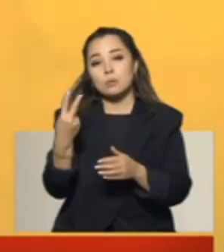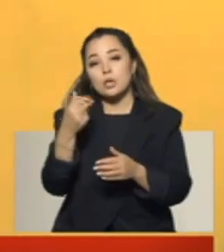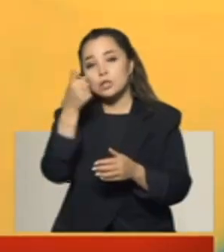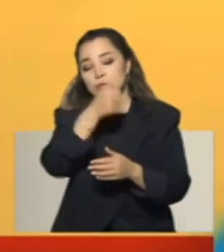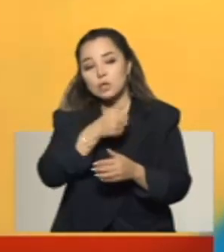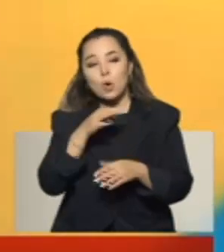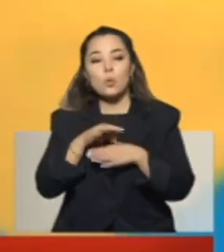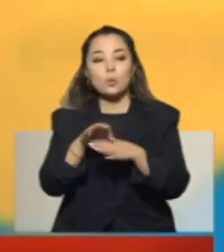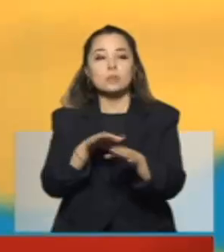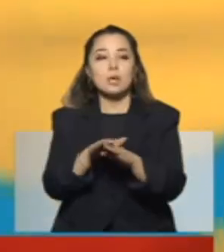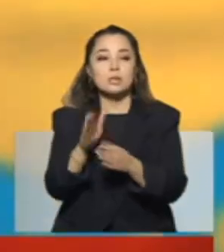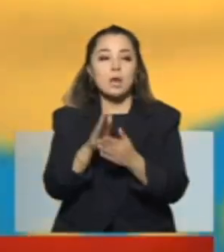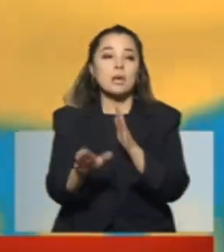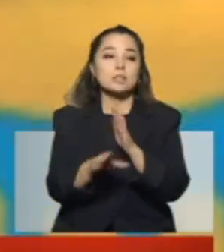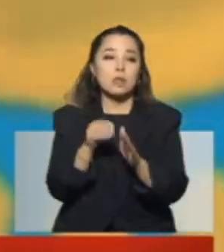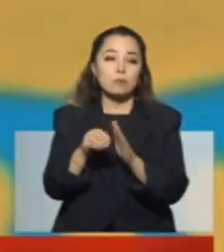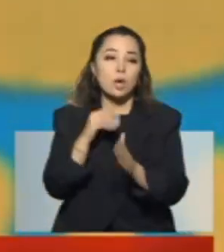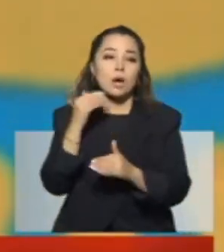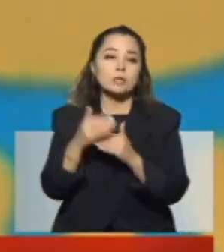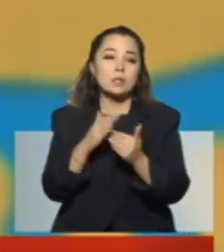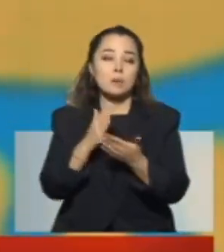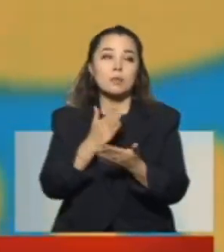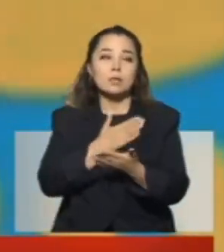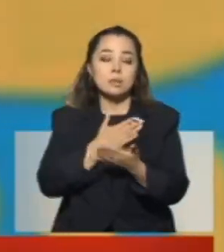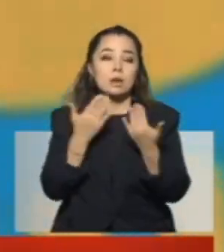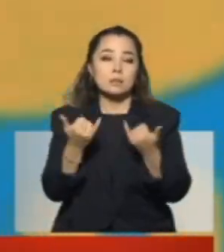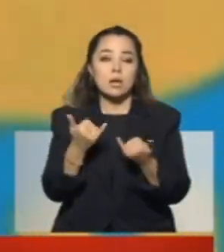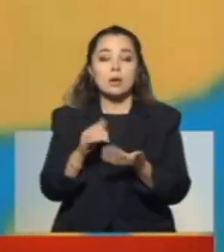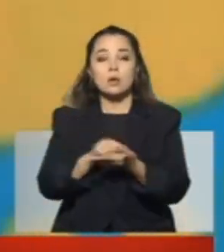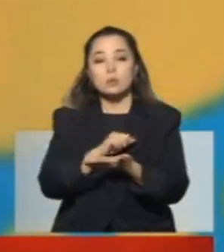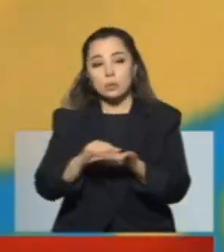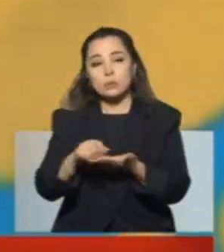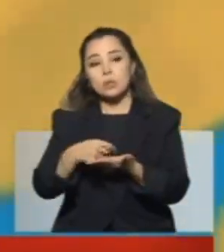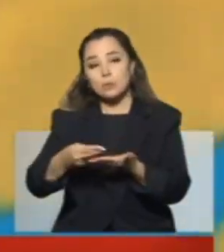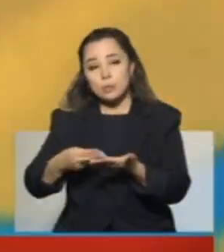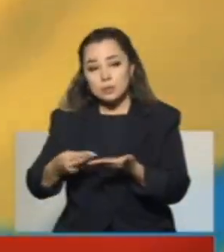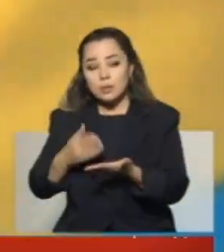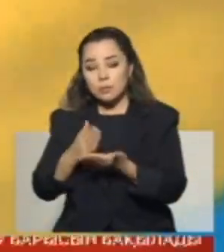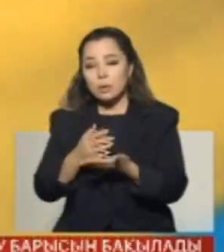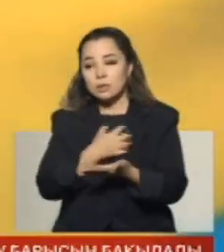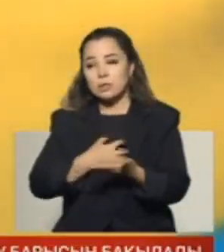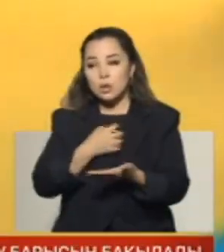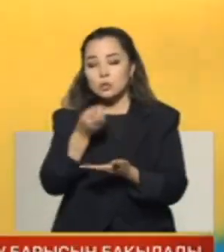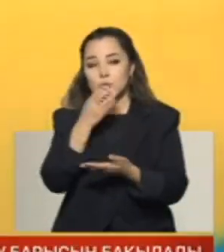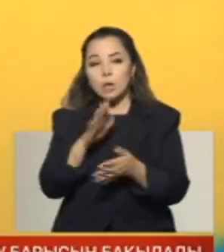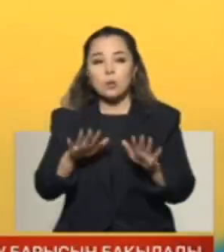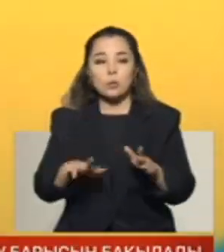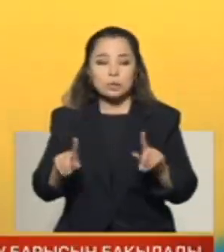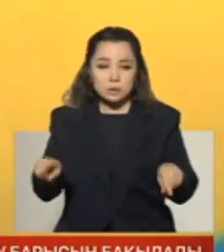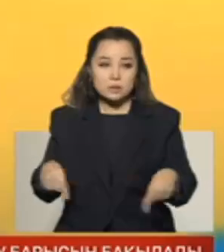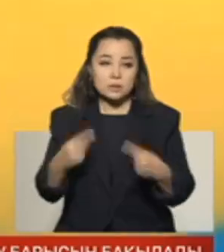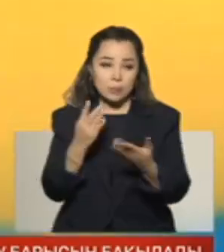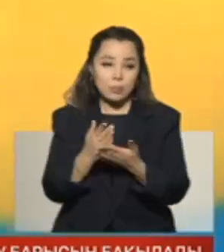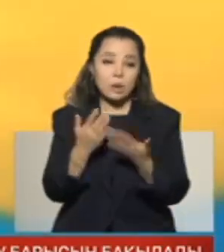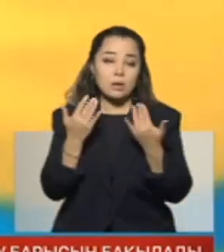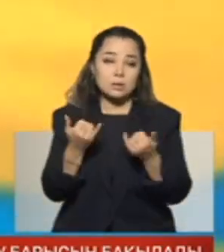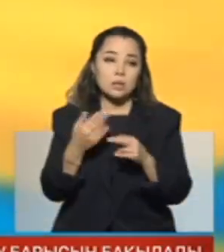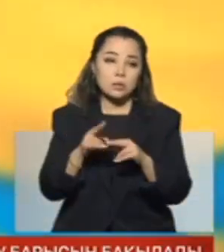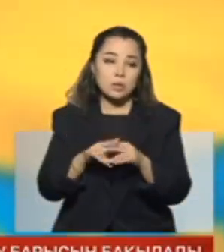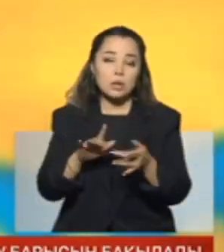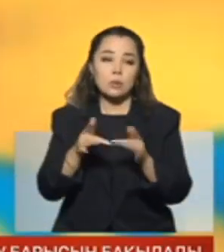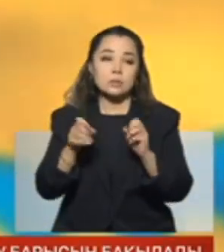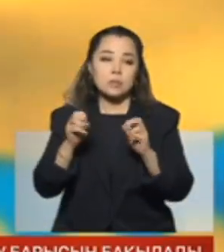2022 жылы өткен референдум аясында бізде мысалы қазір петиция институты өте жаңағы жақсы орнығып жатыр. Қазір әуелі